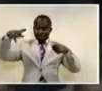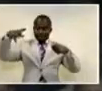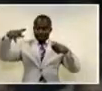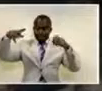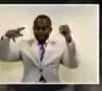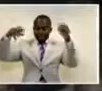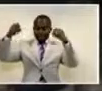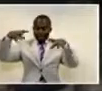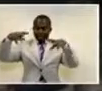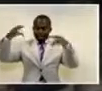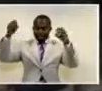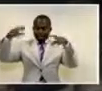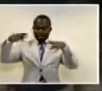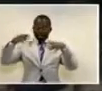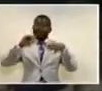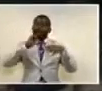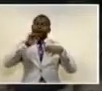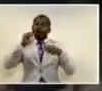ahatagera